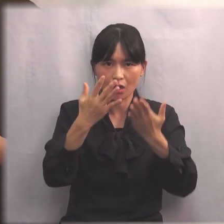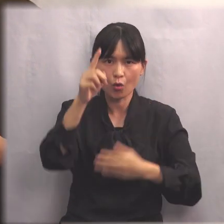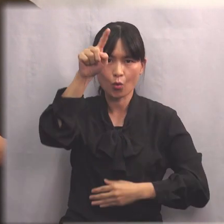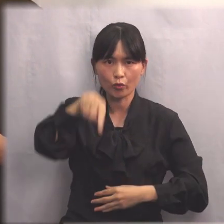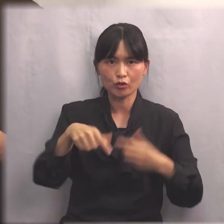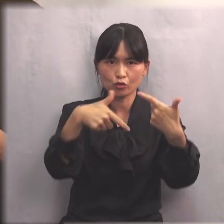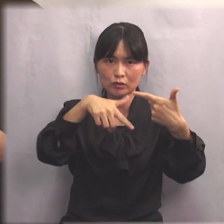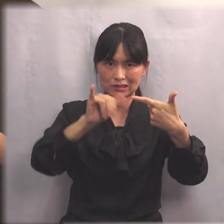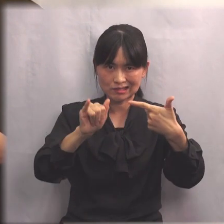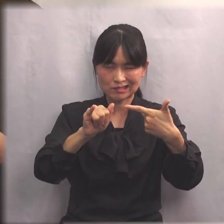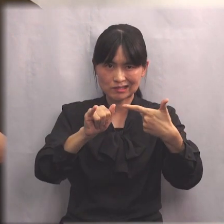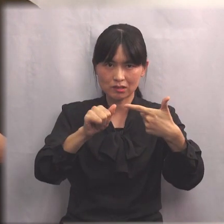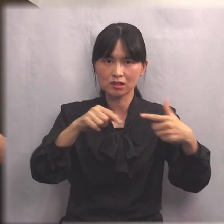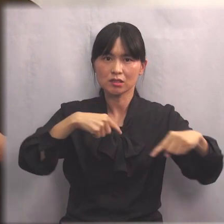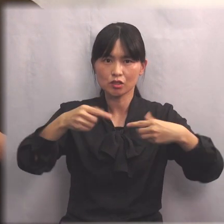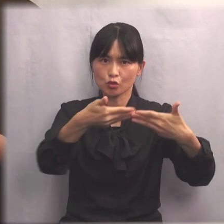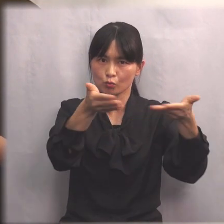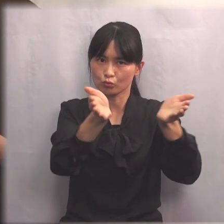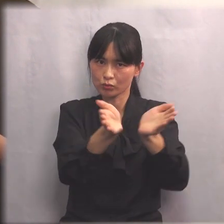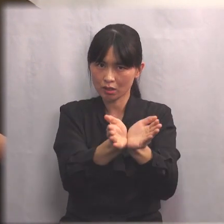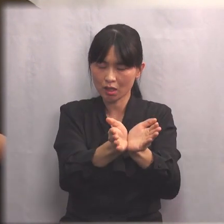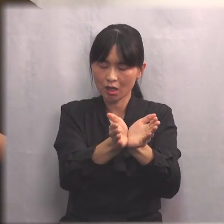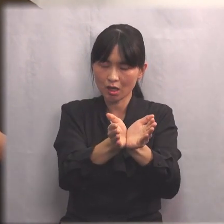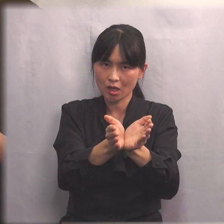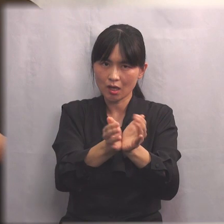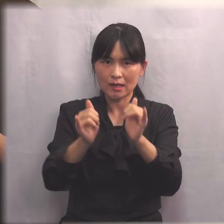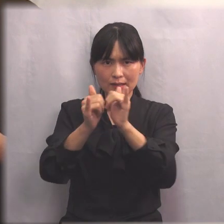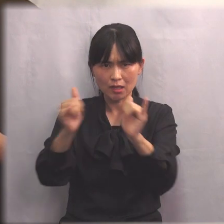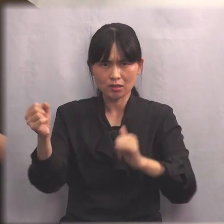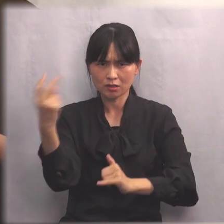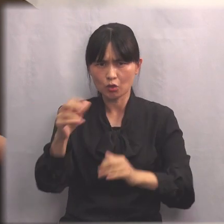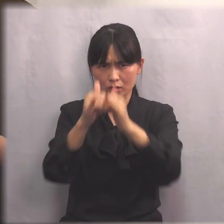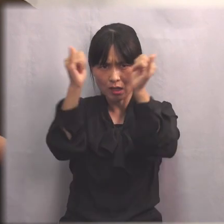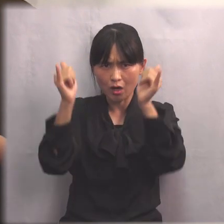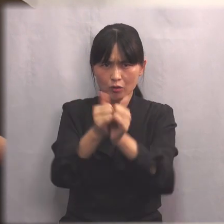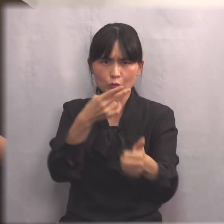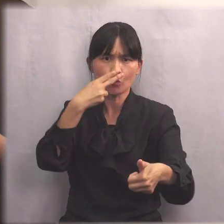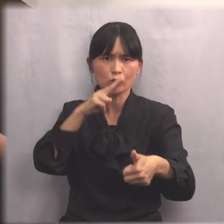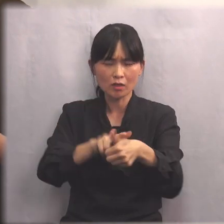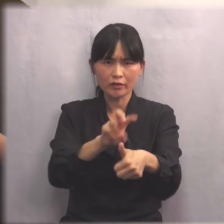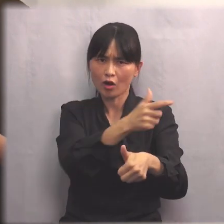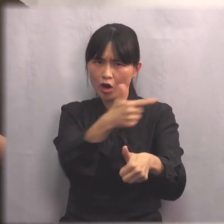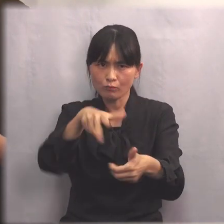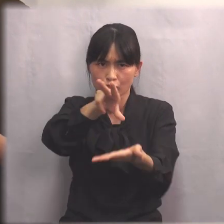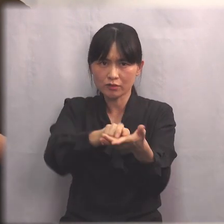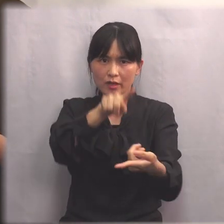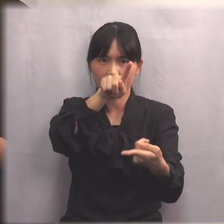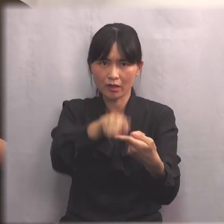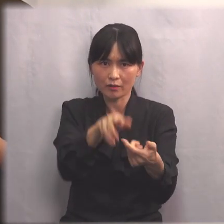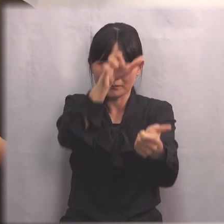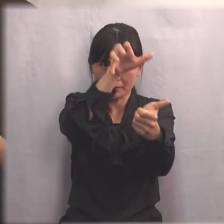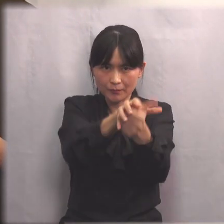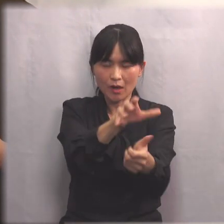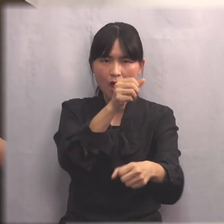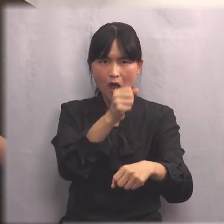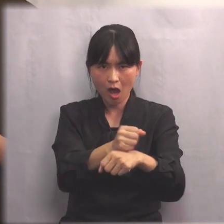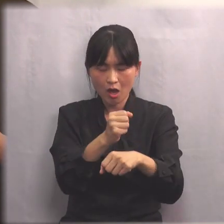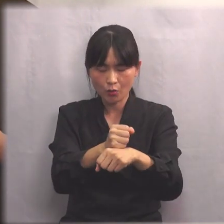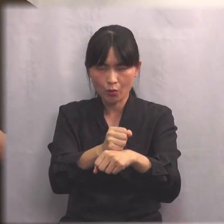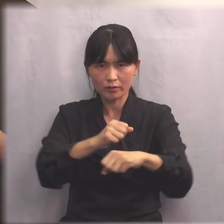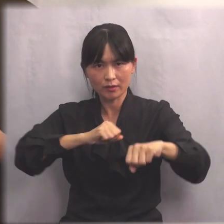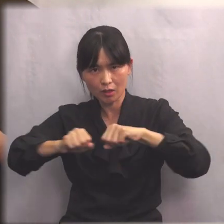출범하는 6기 혁신 지도부에게 인류와 우리 사회가 마주한 시대적인 도전 과제들에 대하여 정의당의